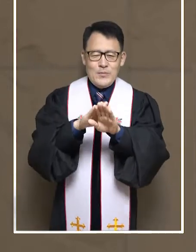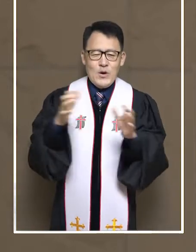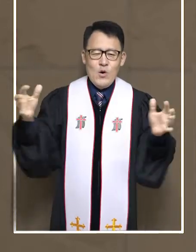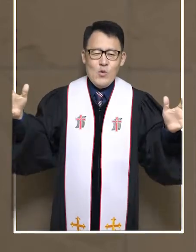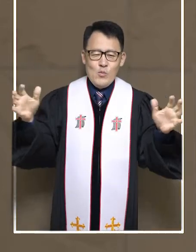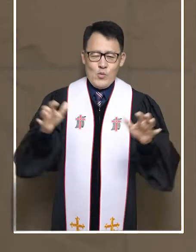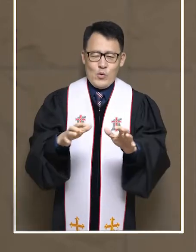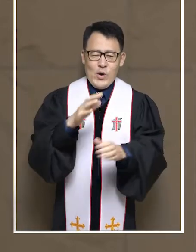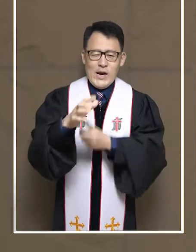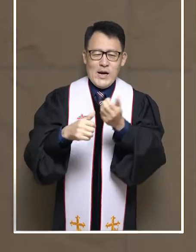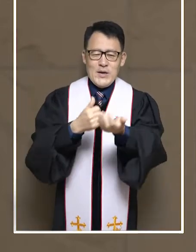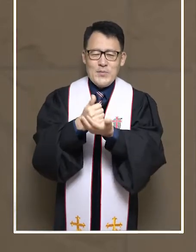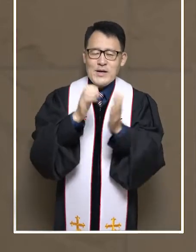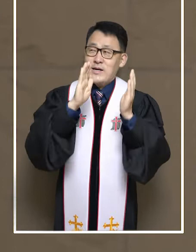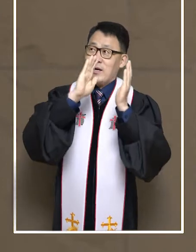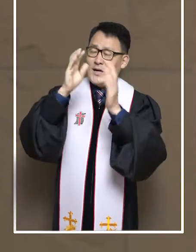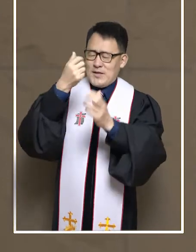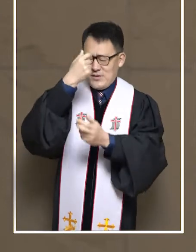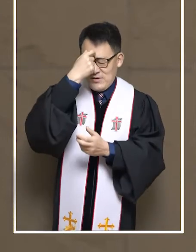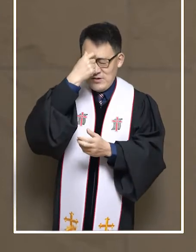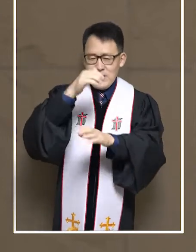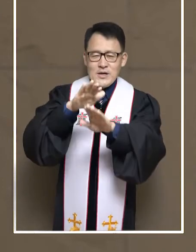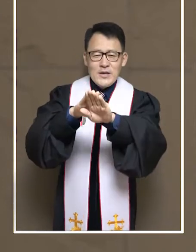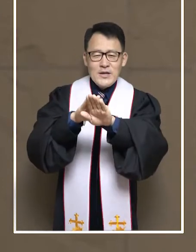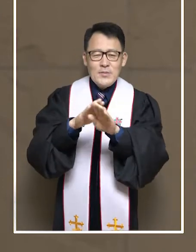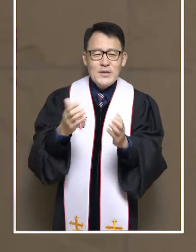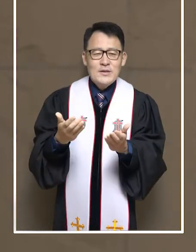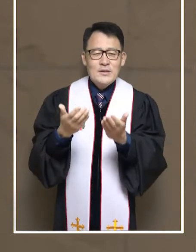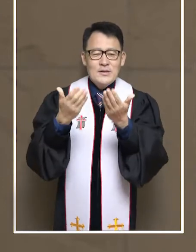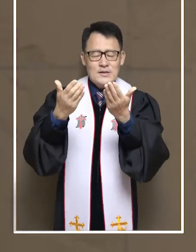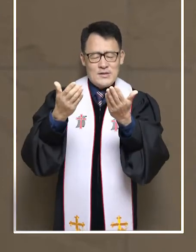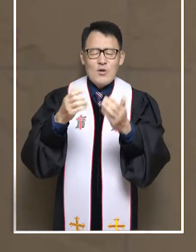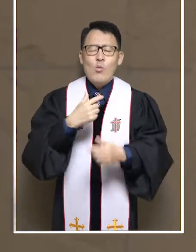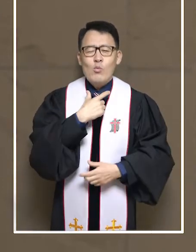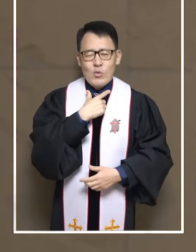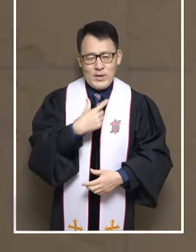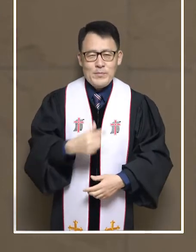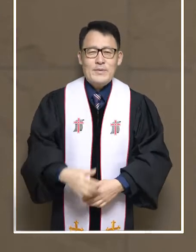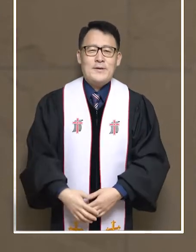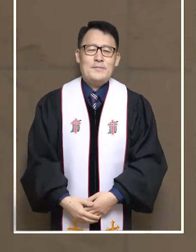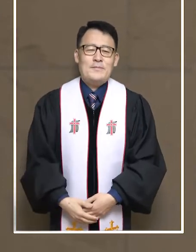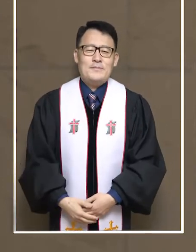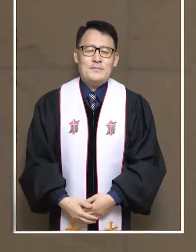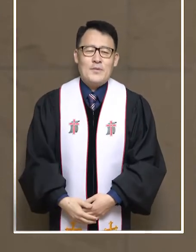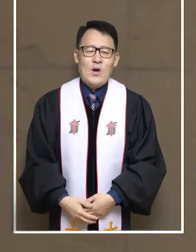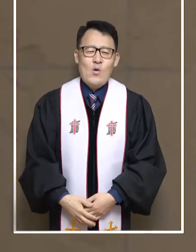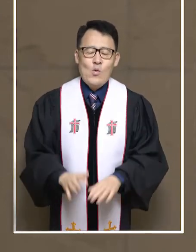또 하나님을 향해서 경건하게 예배하시게 되기를 바랍니다.